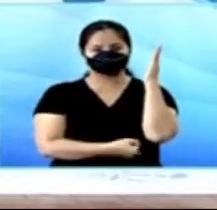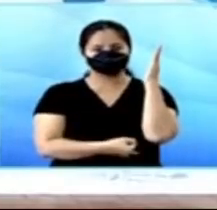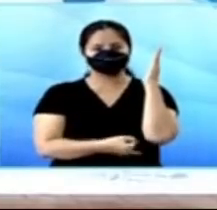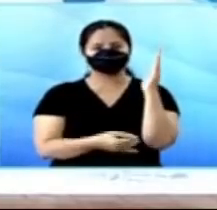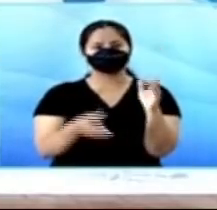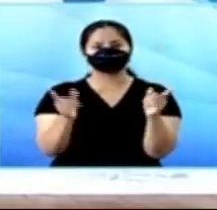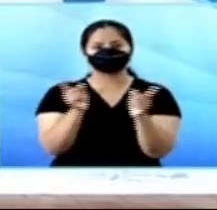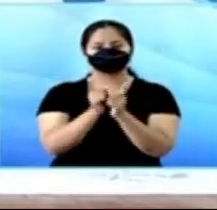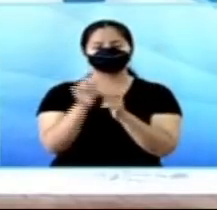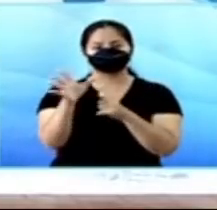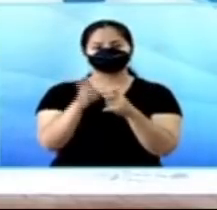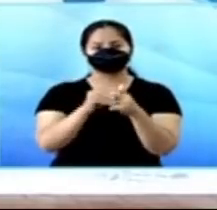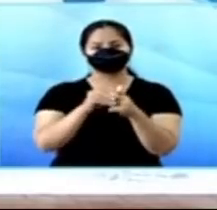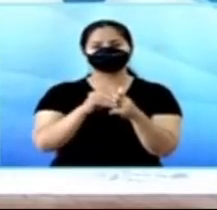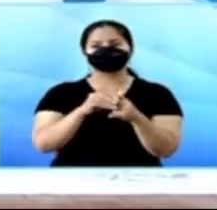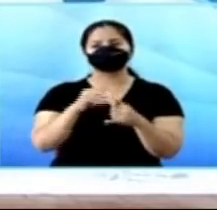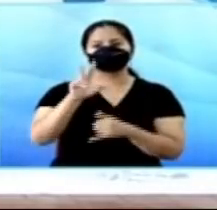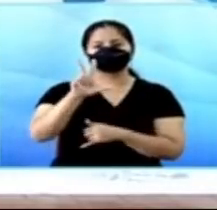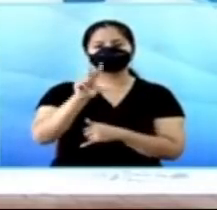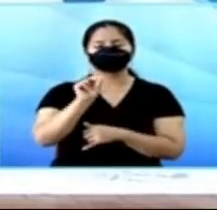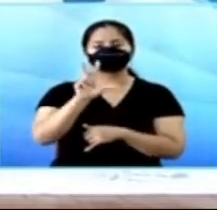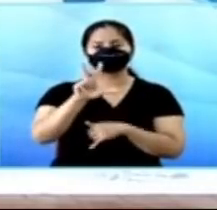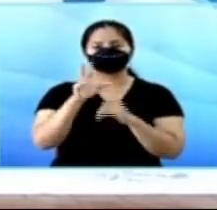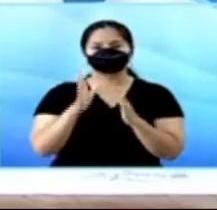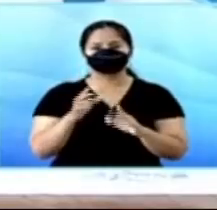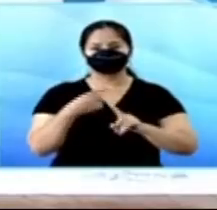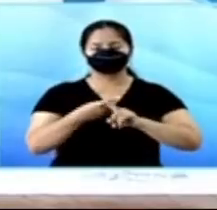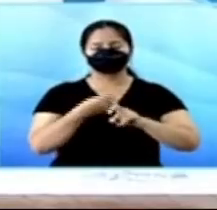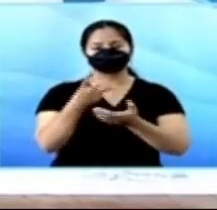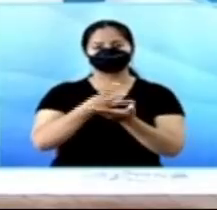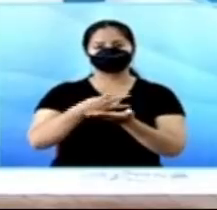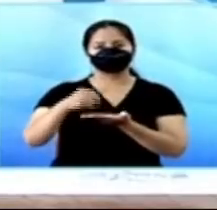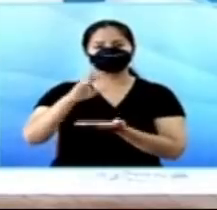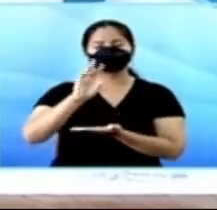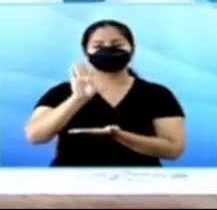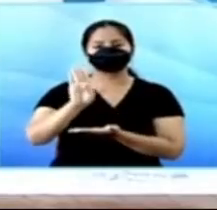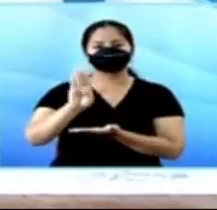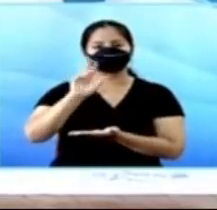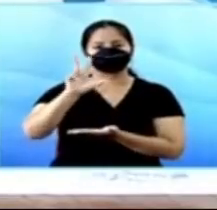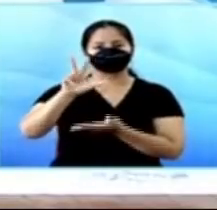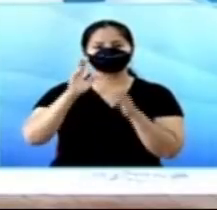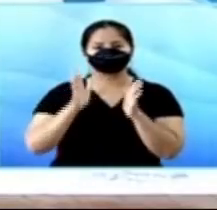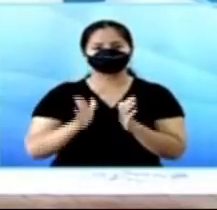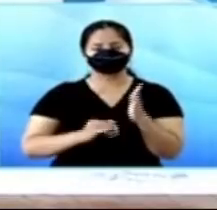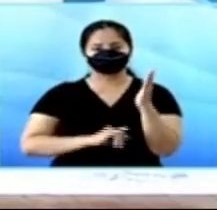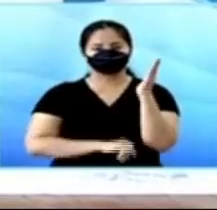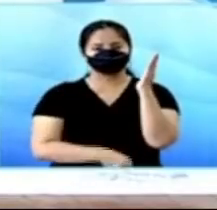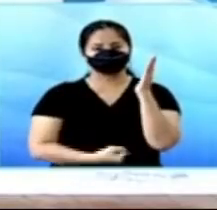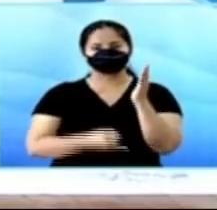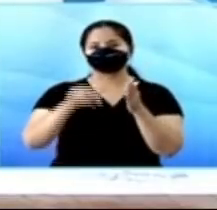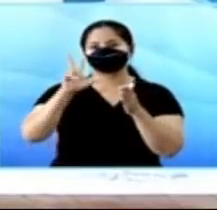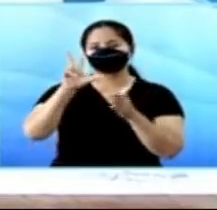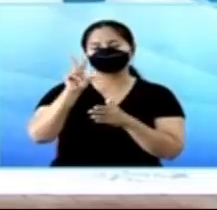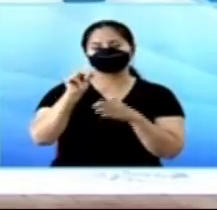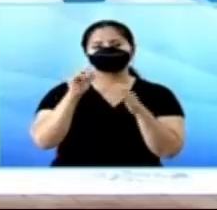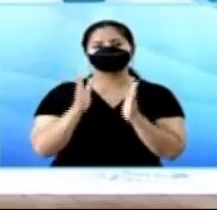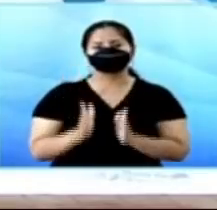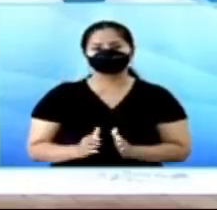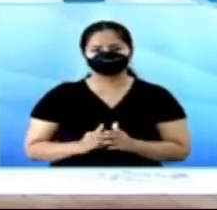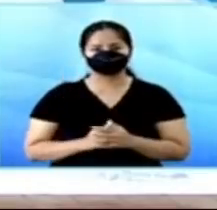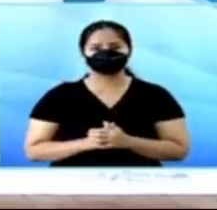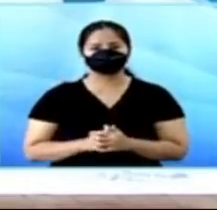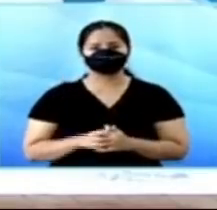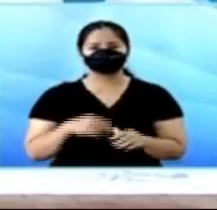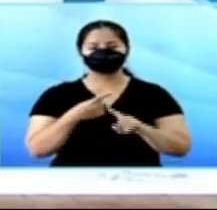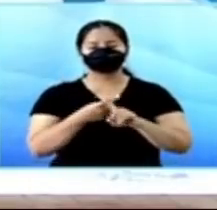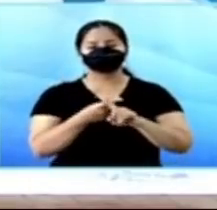ชื้อในชุมชน33คนแมนจากเมืองบะเจียง3นครปักเสแมน30คนจากแขว